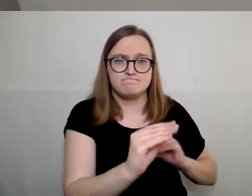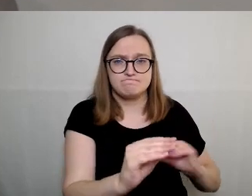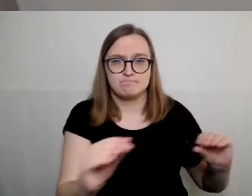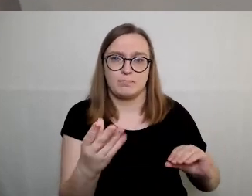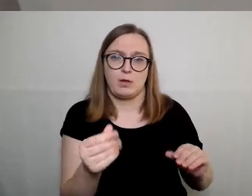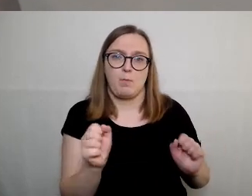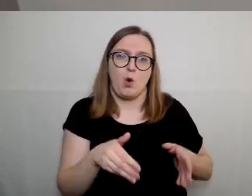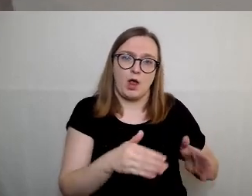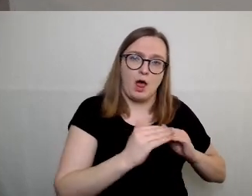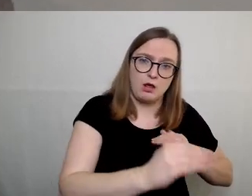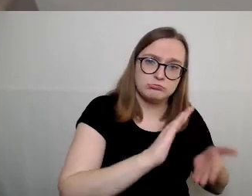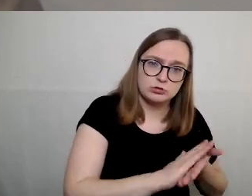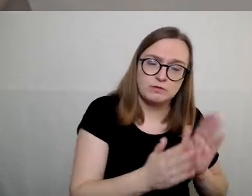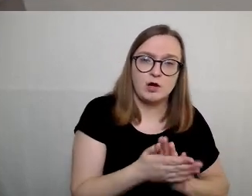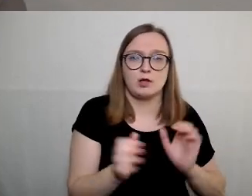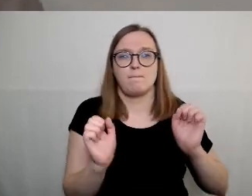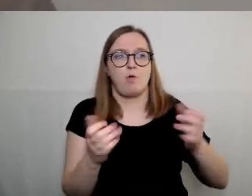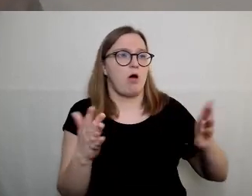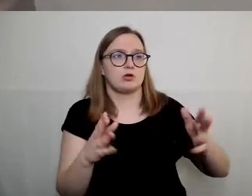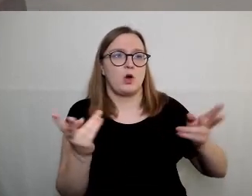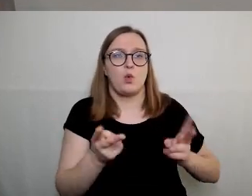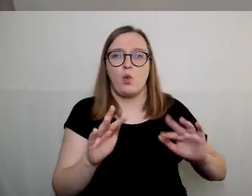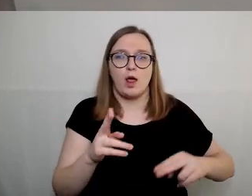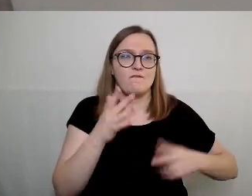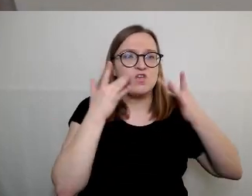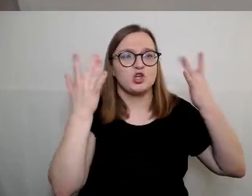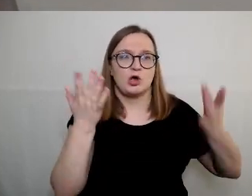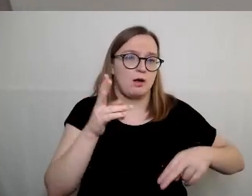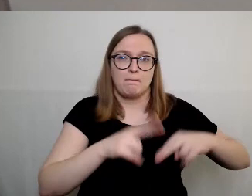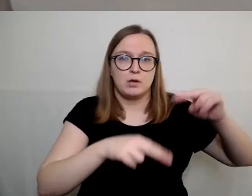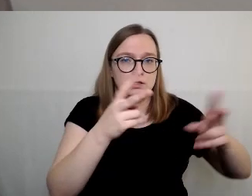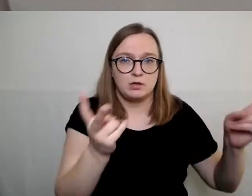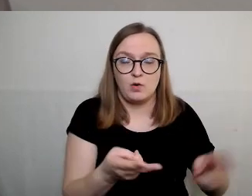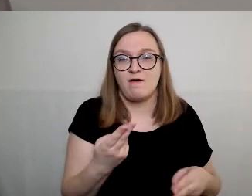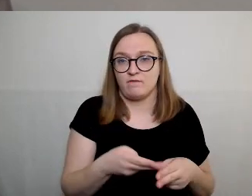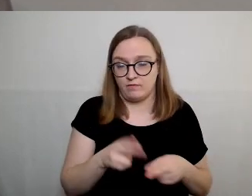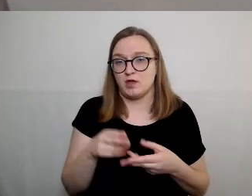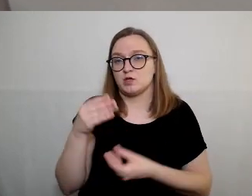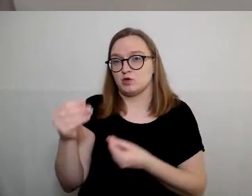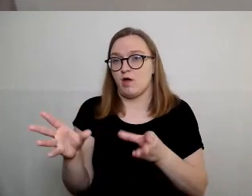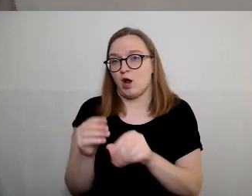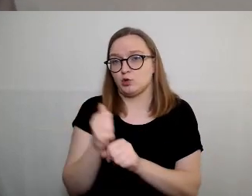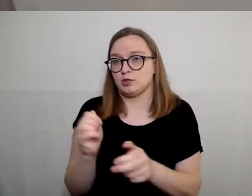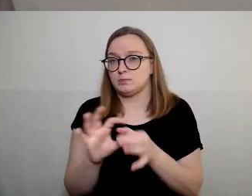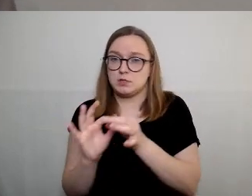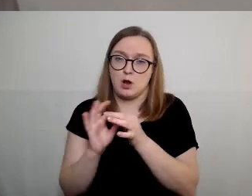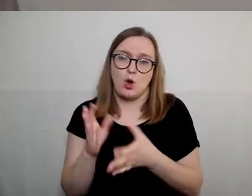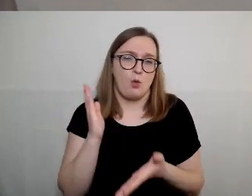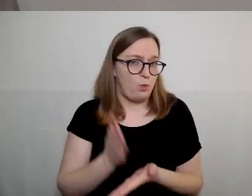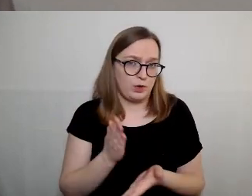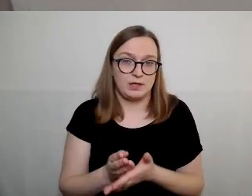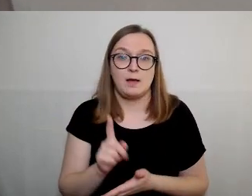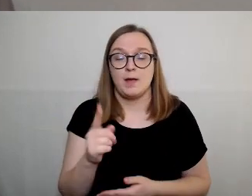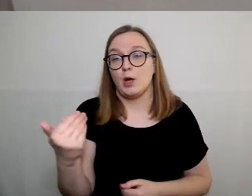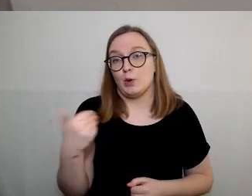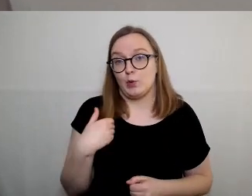ar pastatyti kažkokias tai kitas viešasias erdves. Tai reikia tikrai bendrauti ir susidraugauti su verslais. Tik norėtųsi, na, kad